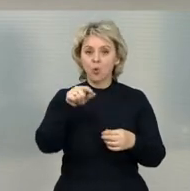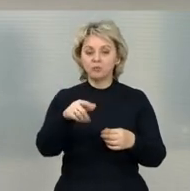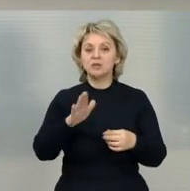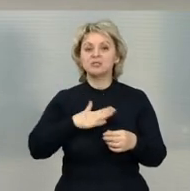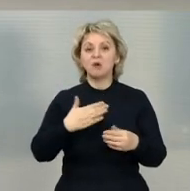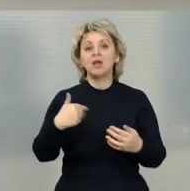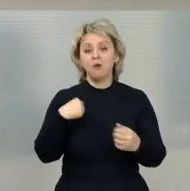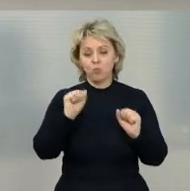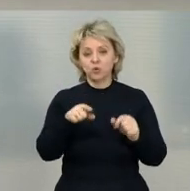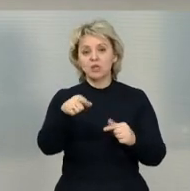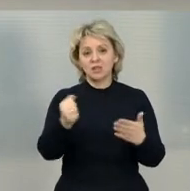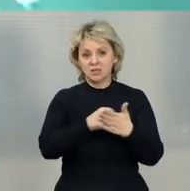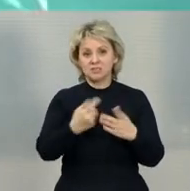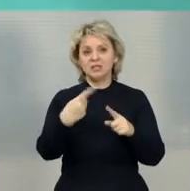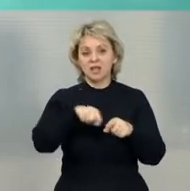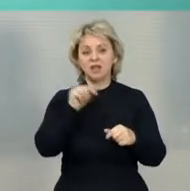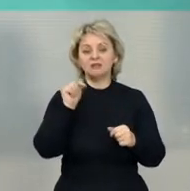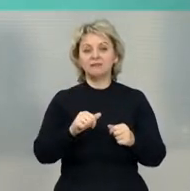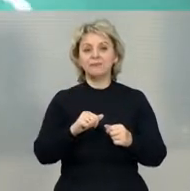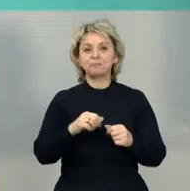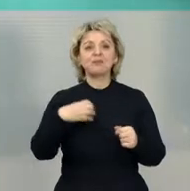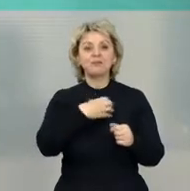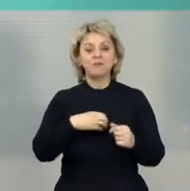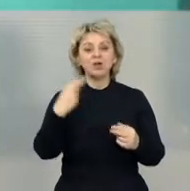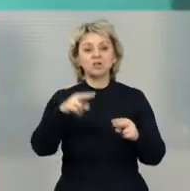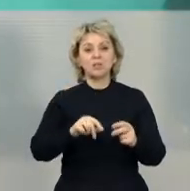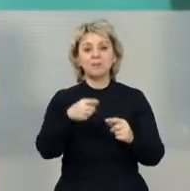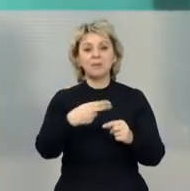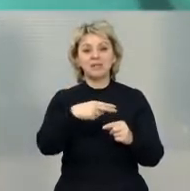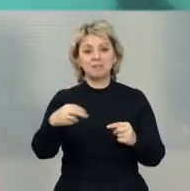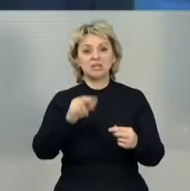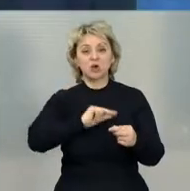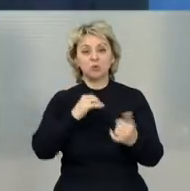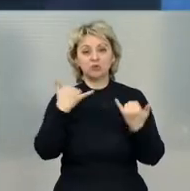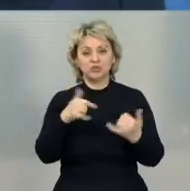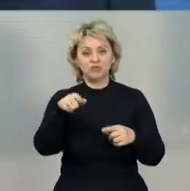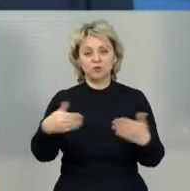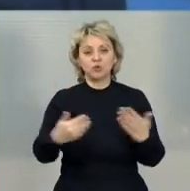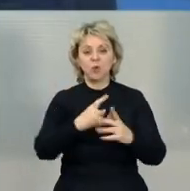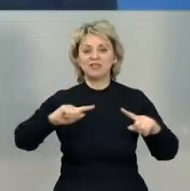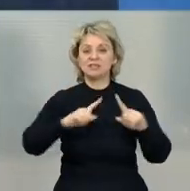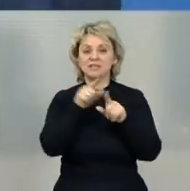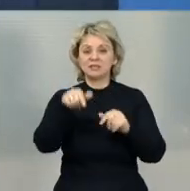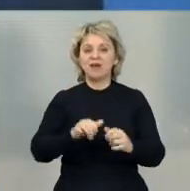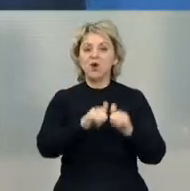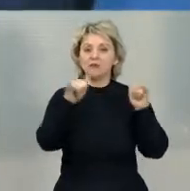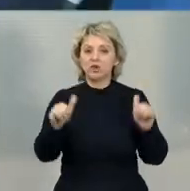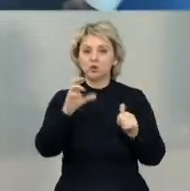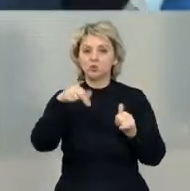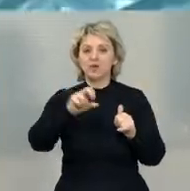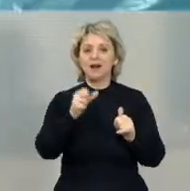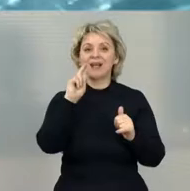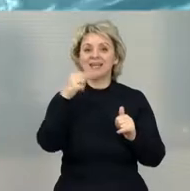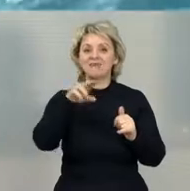может похвалиться, она достигла этого. Важный предмет работы ученых сегодня – создание новых технологий выращивания судака,